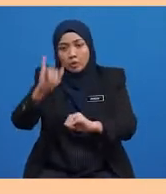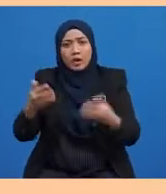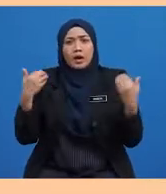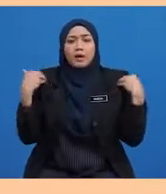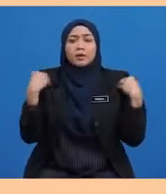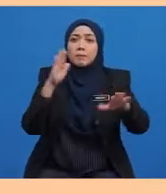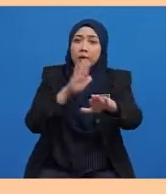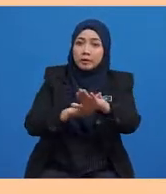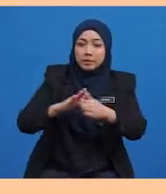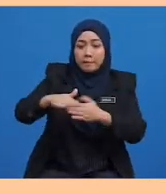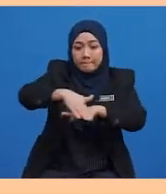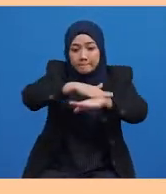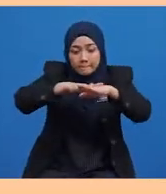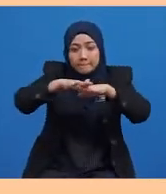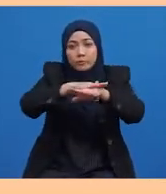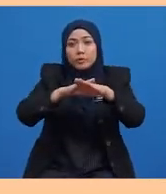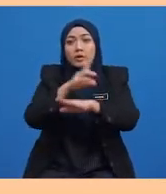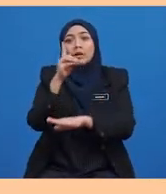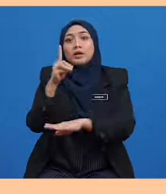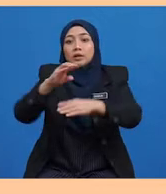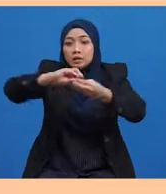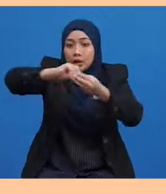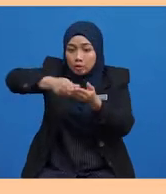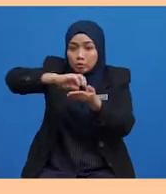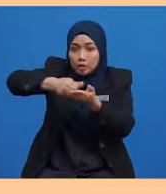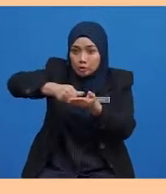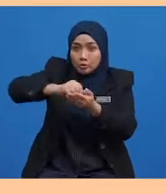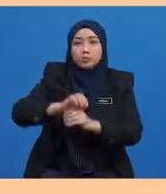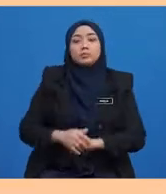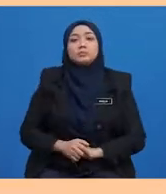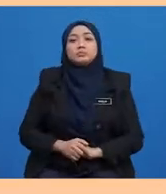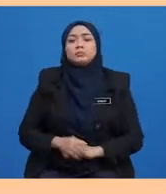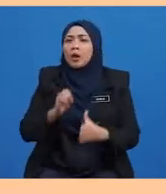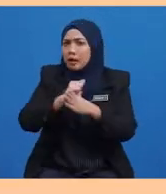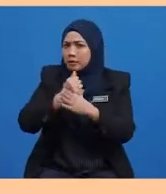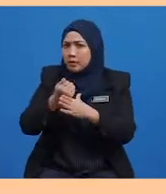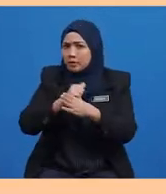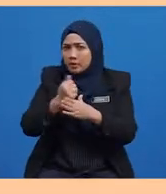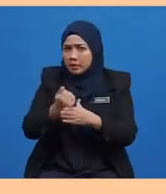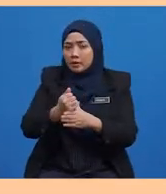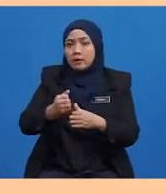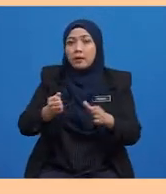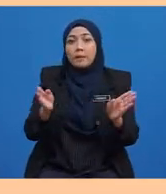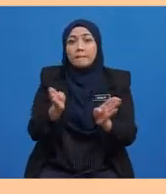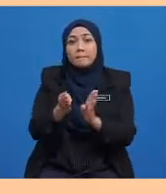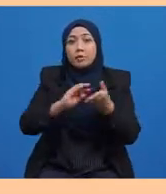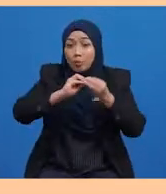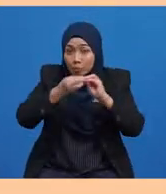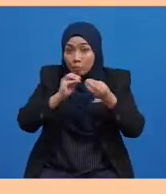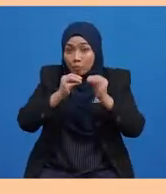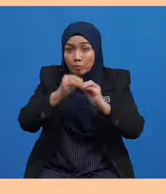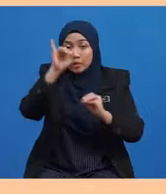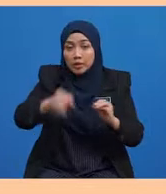di permukaan sebiji dadu. Antara nombor-nombor berikut, yang manakah nombor